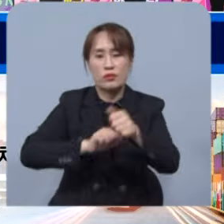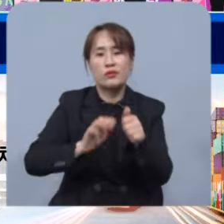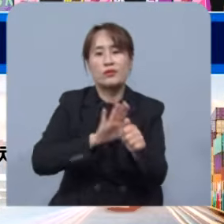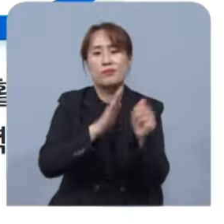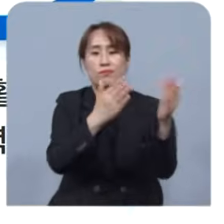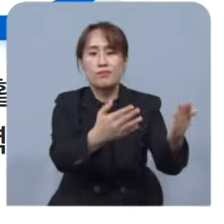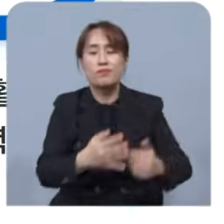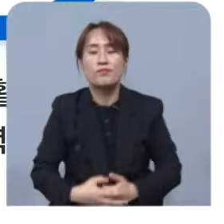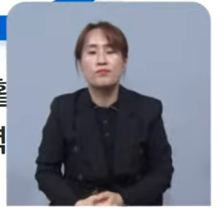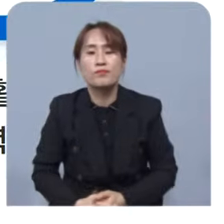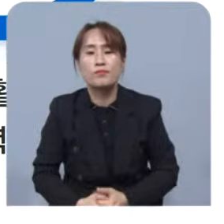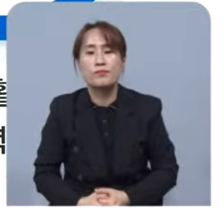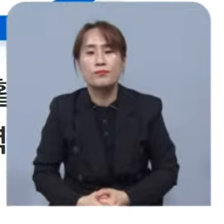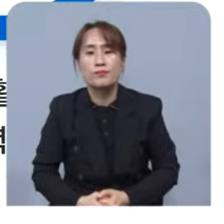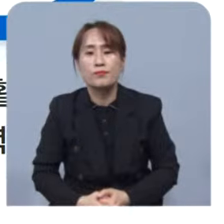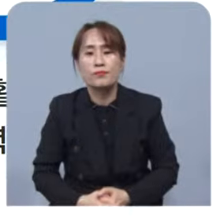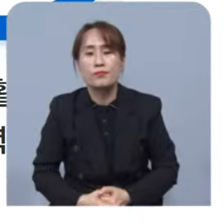강화하겠습니다.